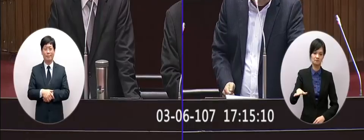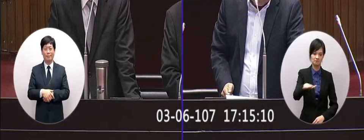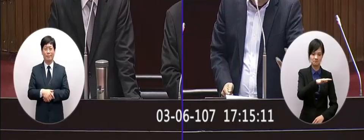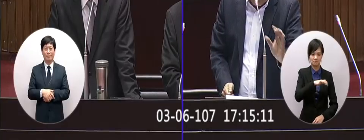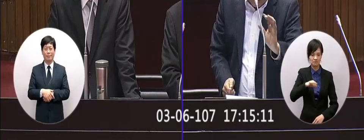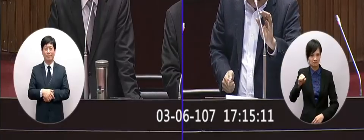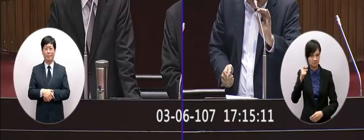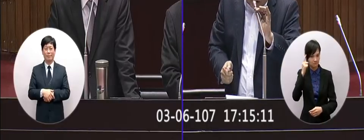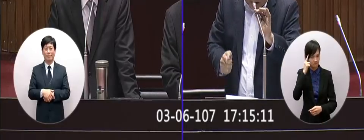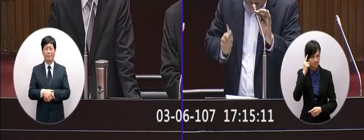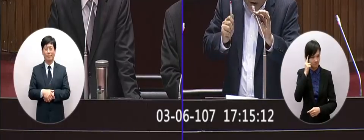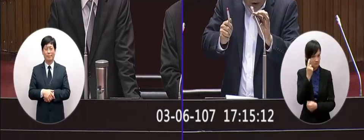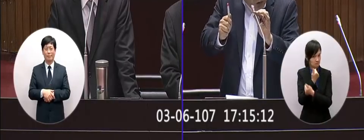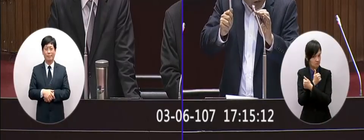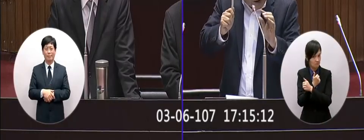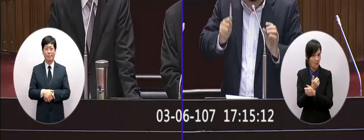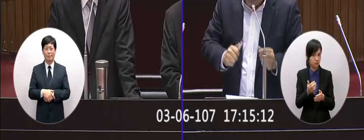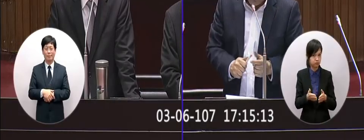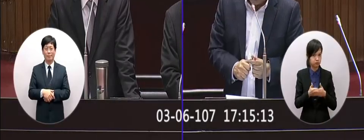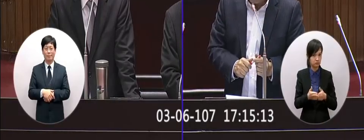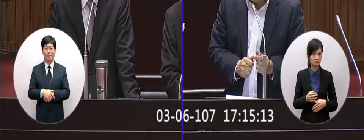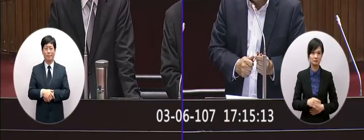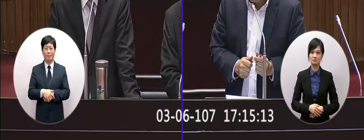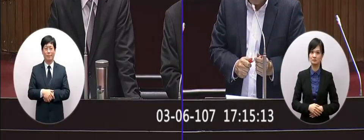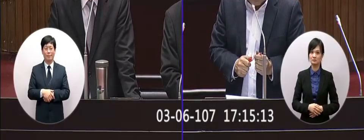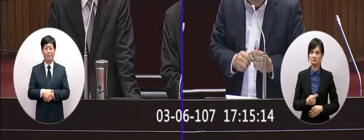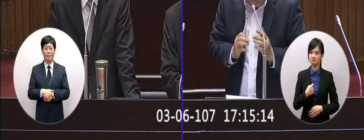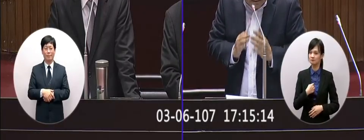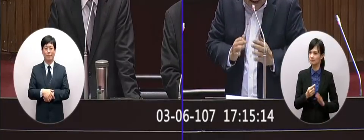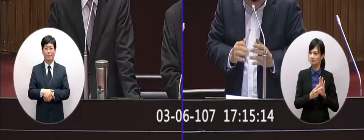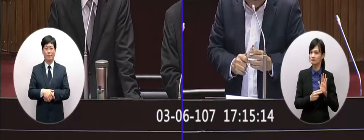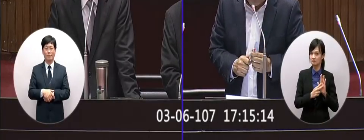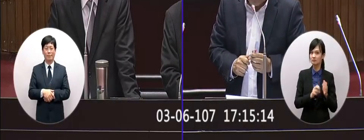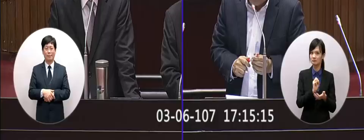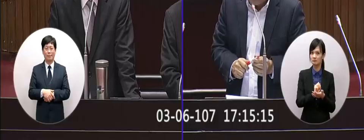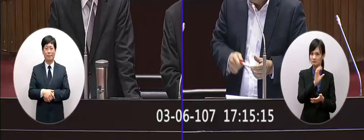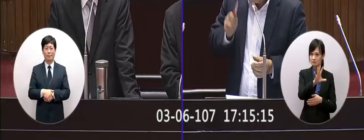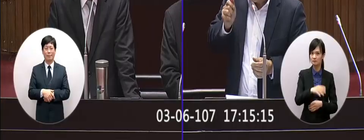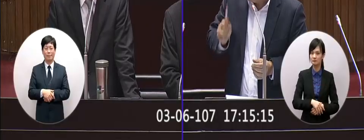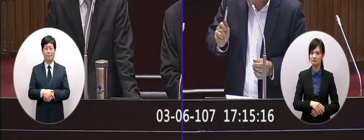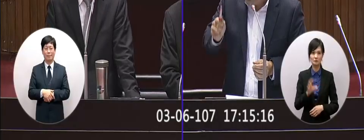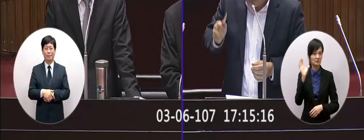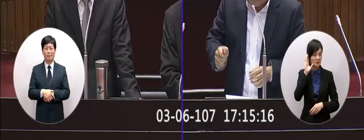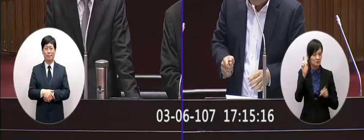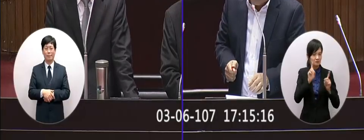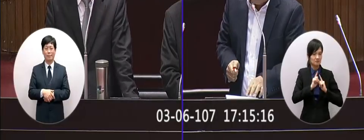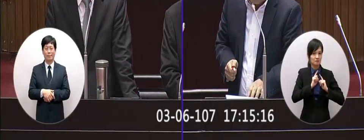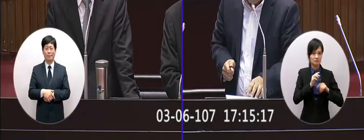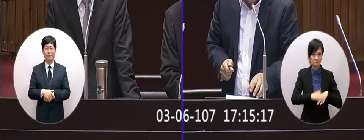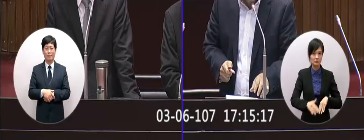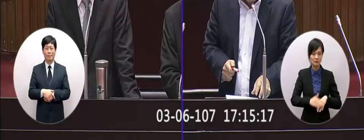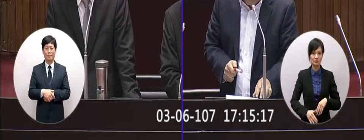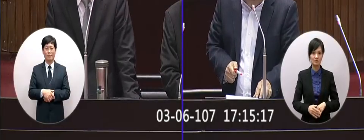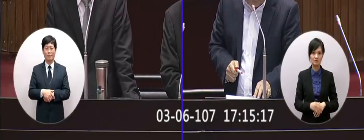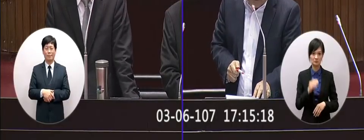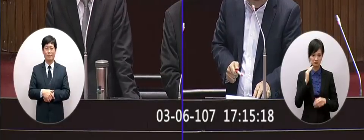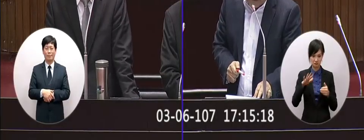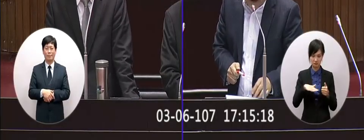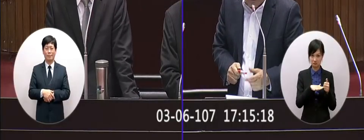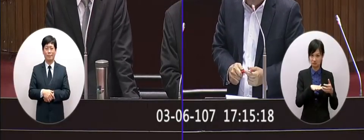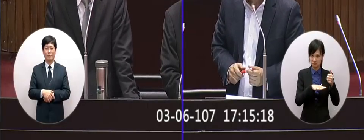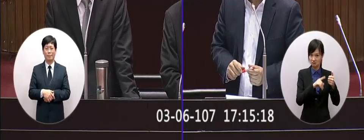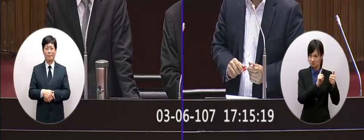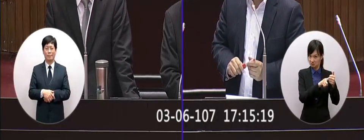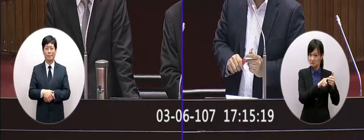量、啊、我来讲一段足有艺术的话、啊、我感觉听来感动。领导者啊，会把人